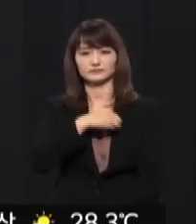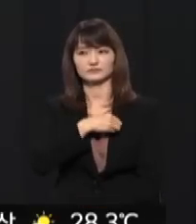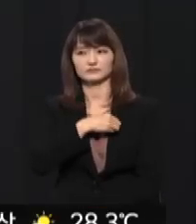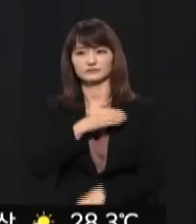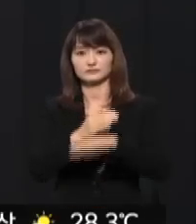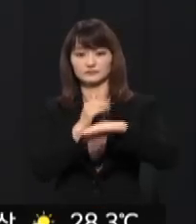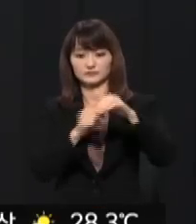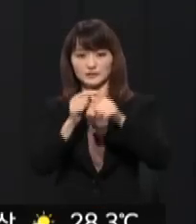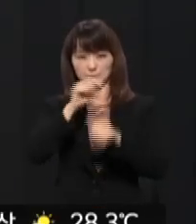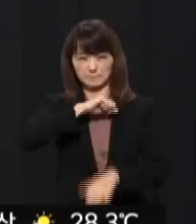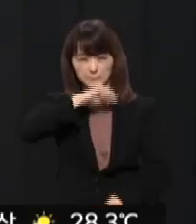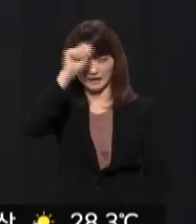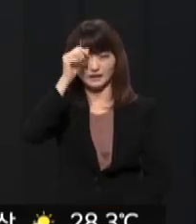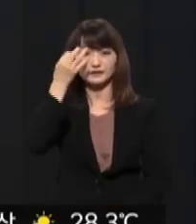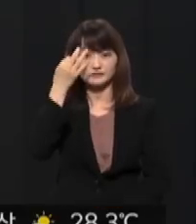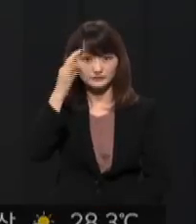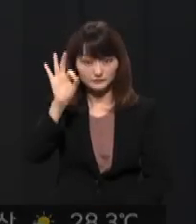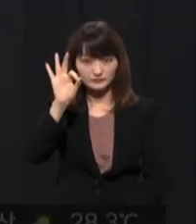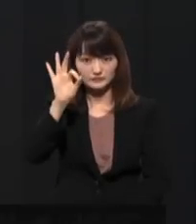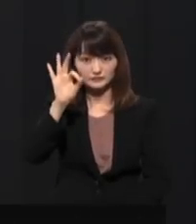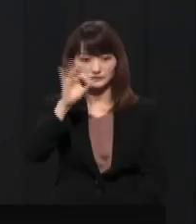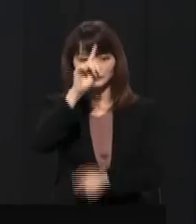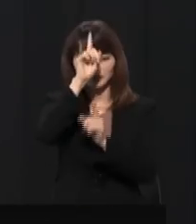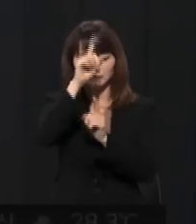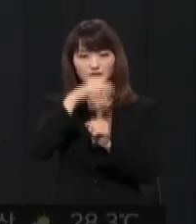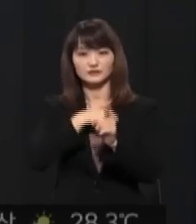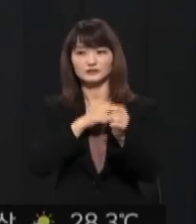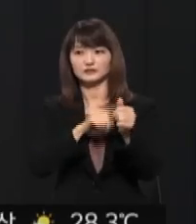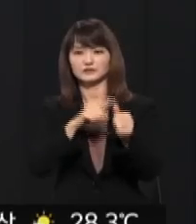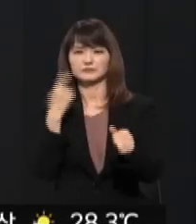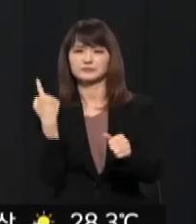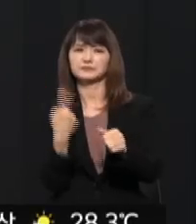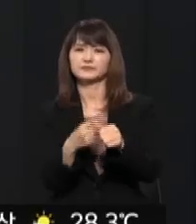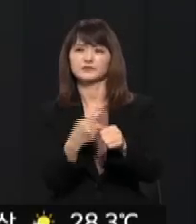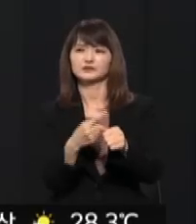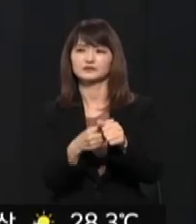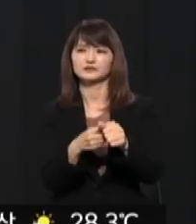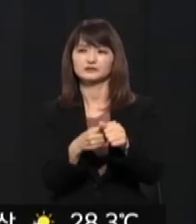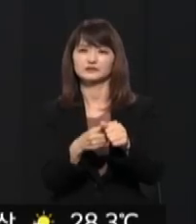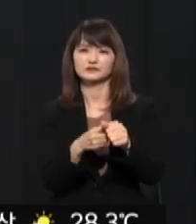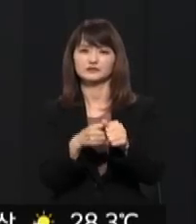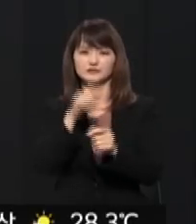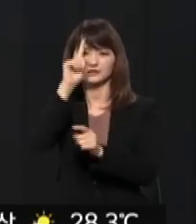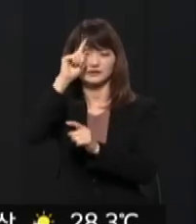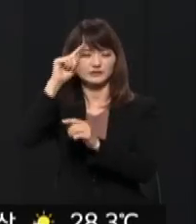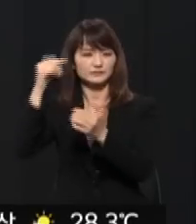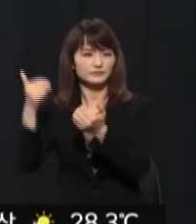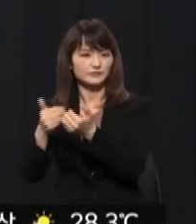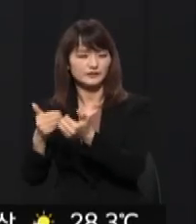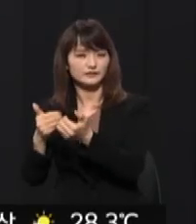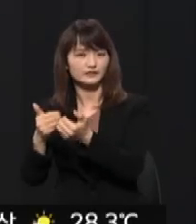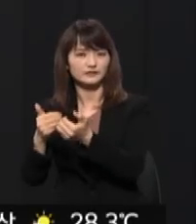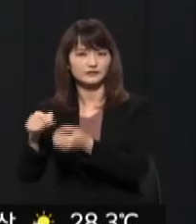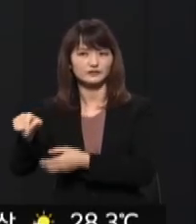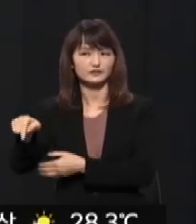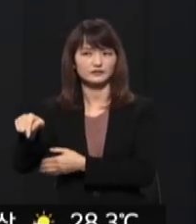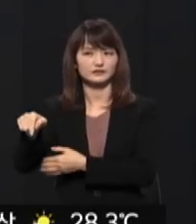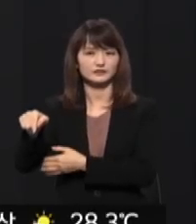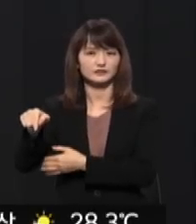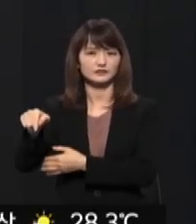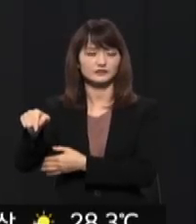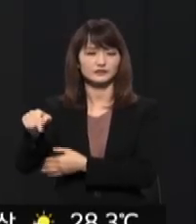것까지는 용인이 되지만 이재명 의원을 향한 비판들 이른바 반 이재명 내지는 비이재명에 대한